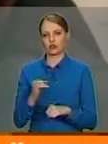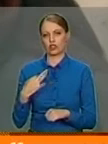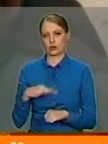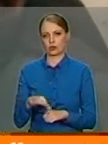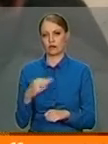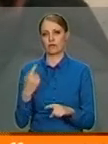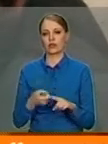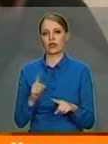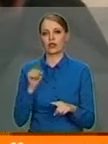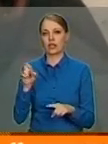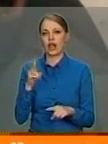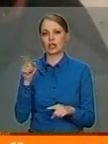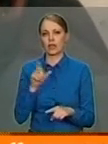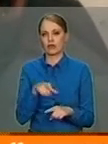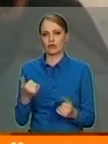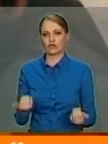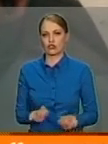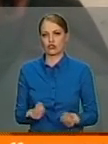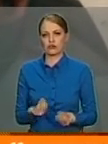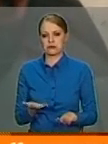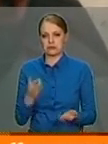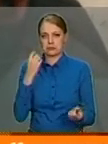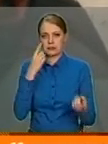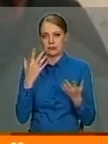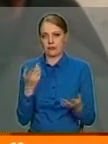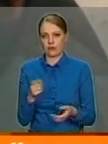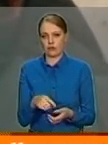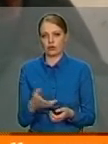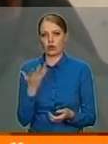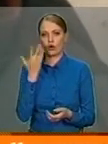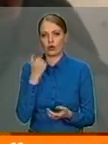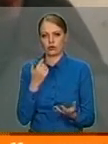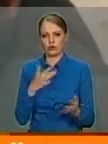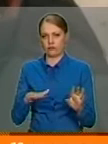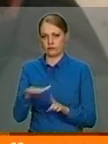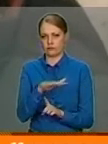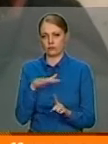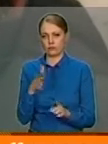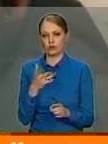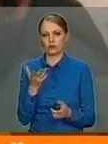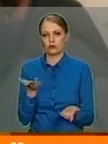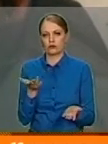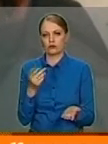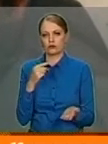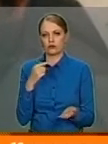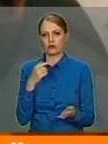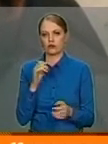сином. Як там люди взагалі живуть, це не представляють навіть. Коли вокруг, ви самі розумієте,